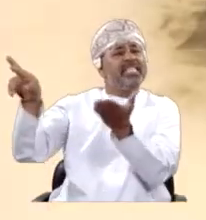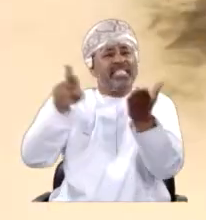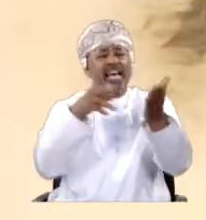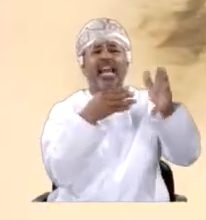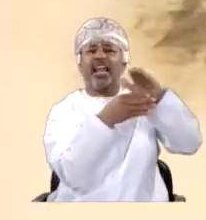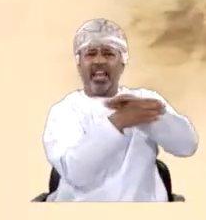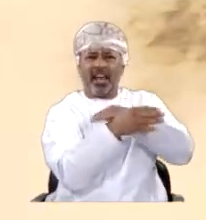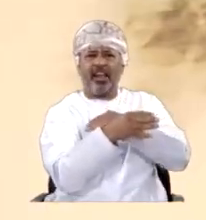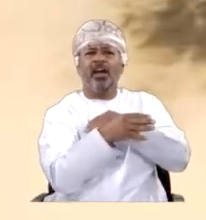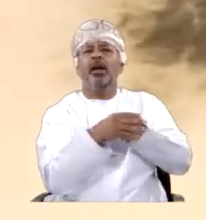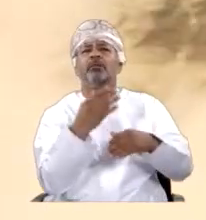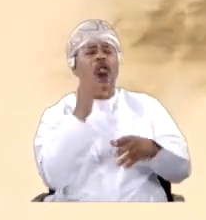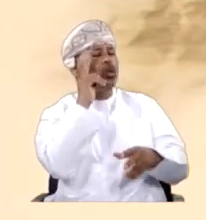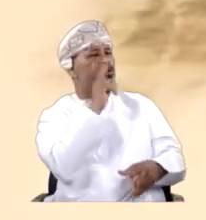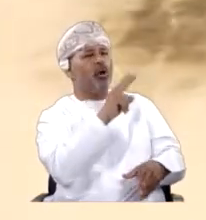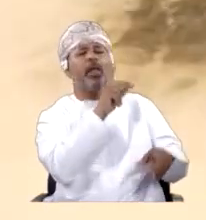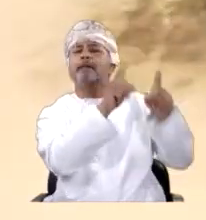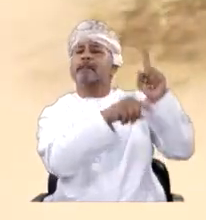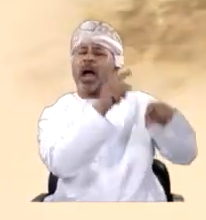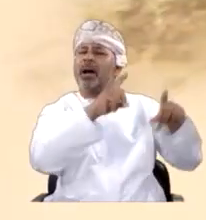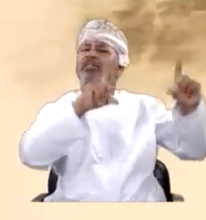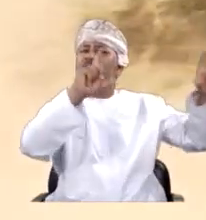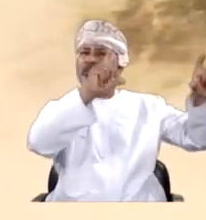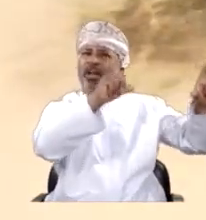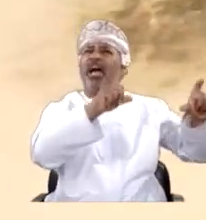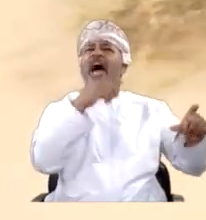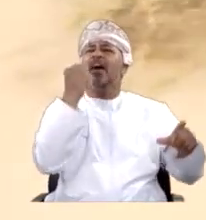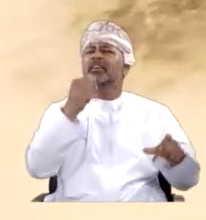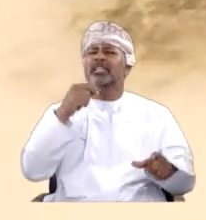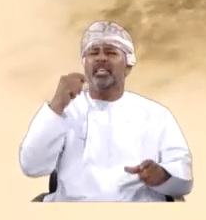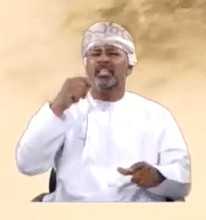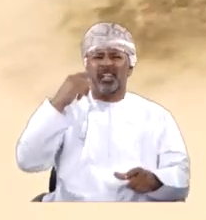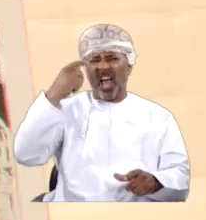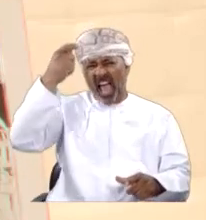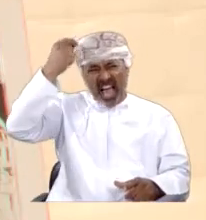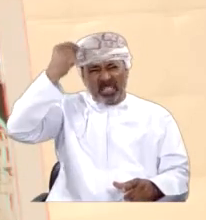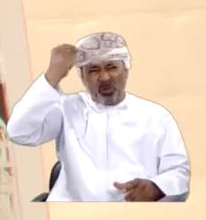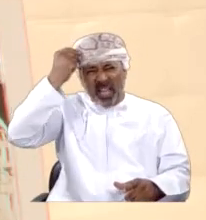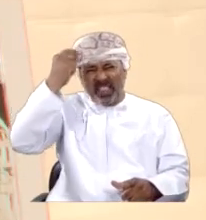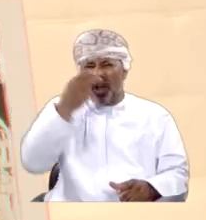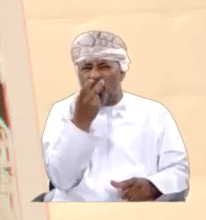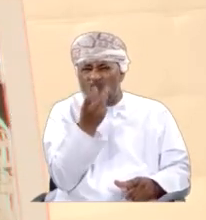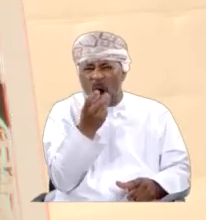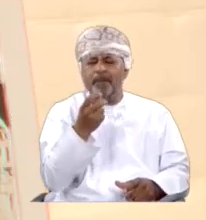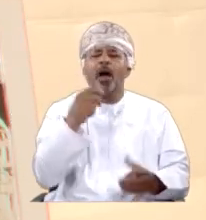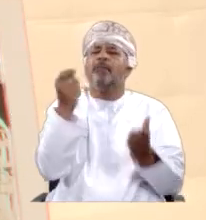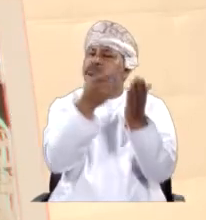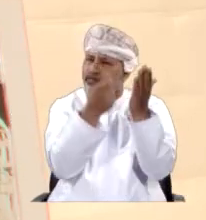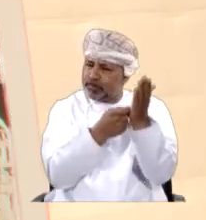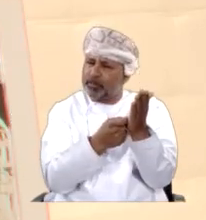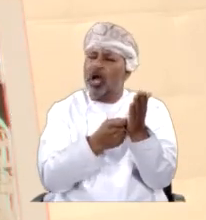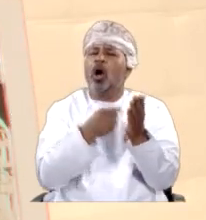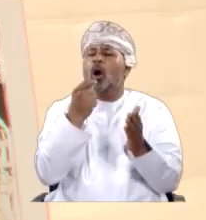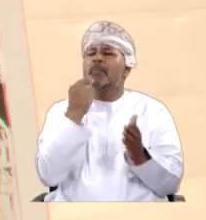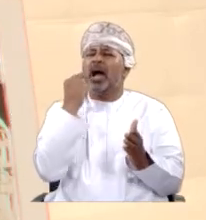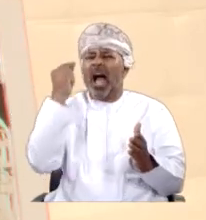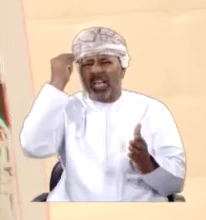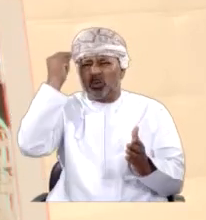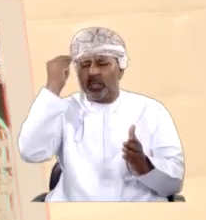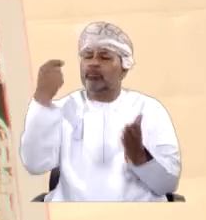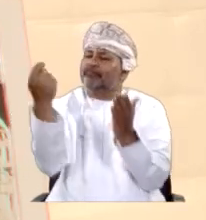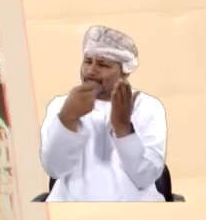هنا لمشاهدة بعض من لوحاتي أرسم بالفحم والرصاص. وطبعا كل هذا اللي وصلت له